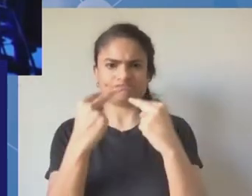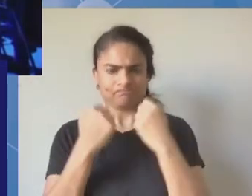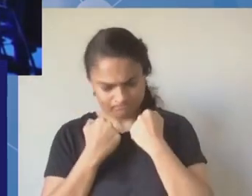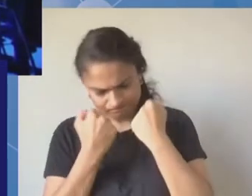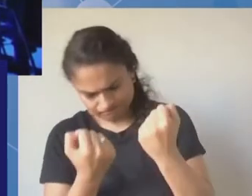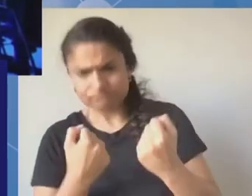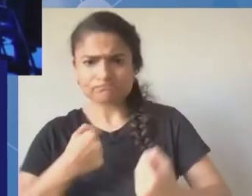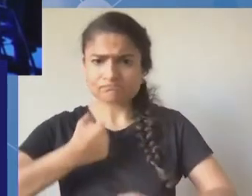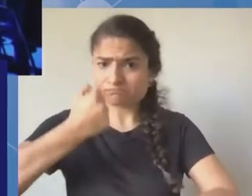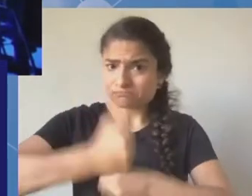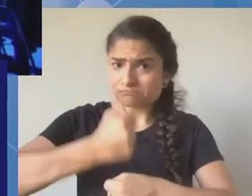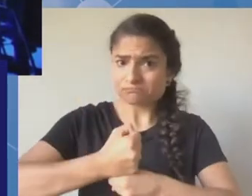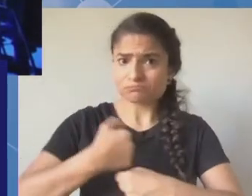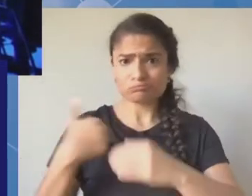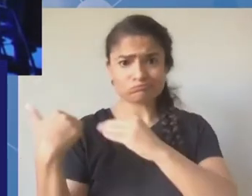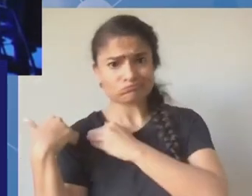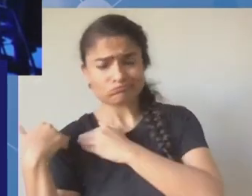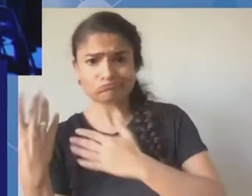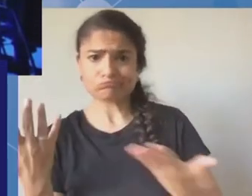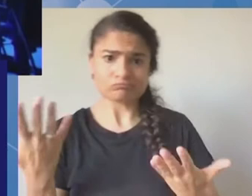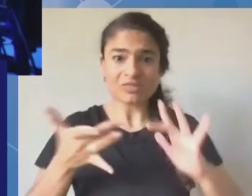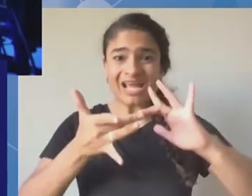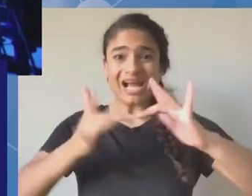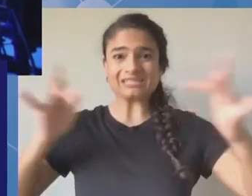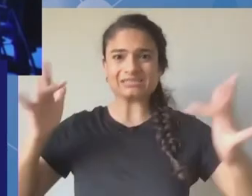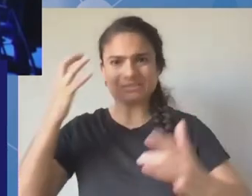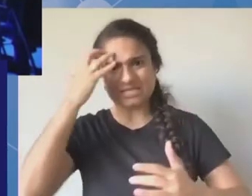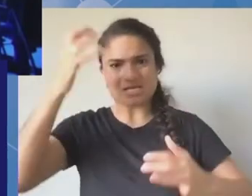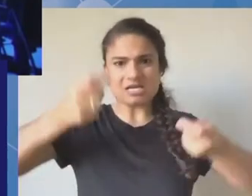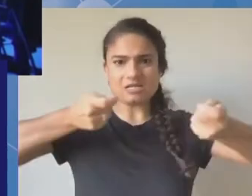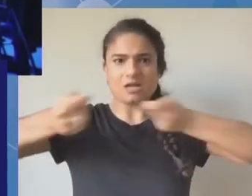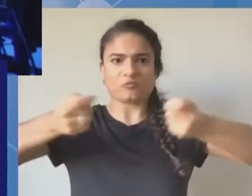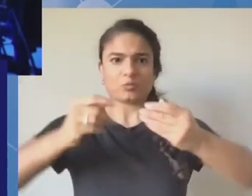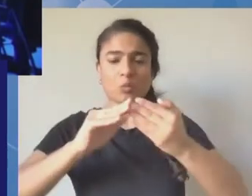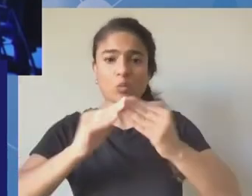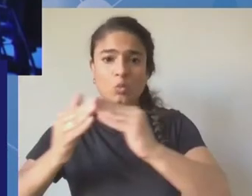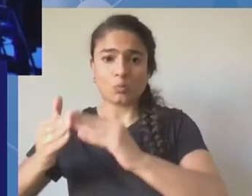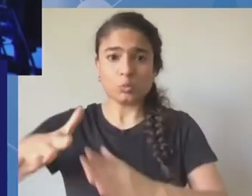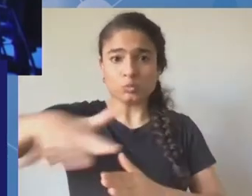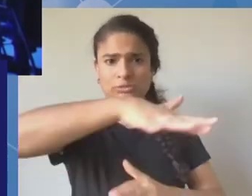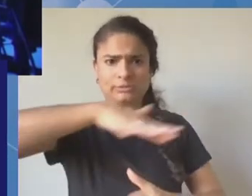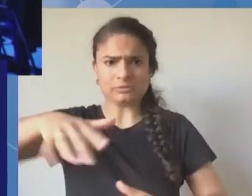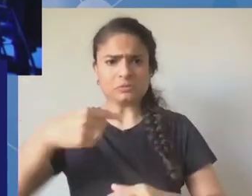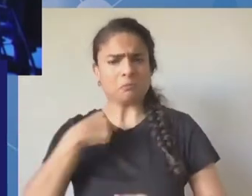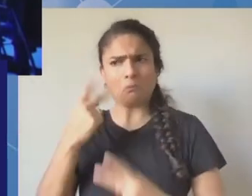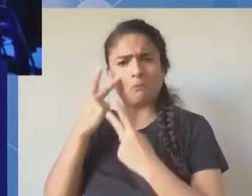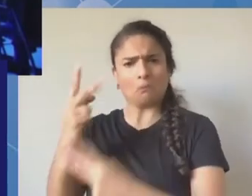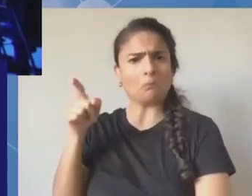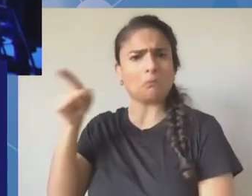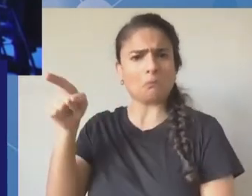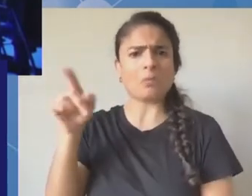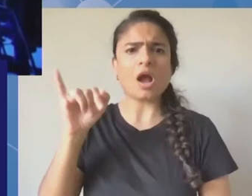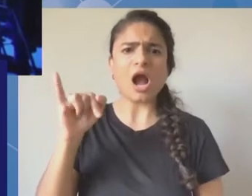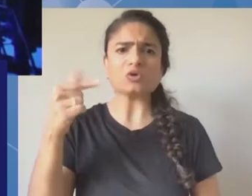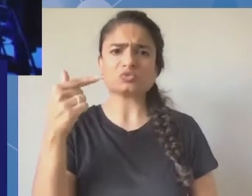可能我们也要重新标明的吧，我们的互联网治理重新设